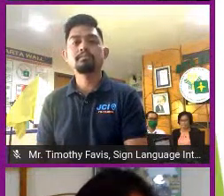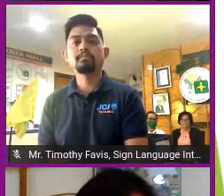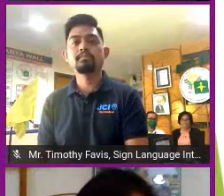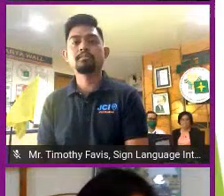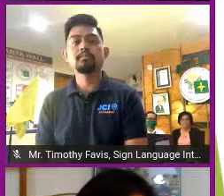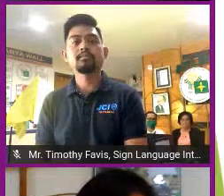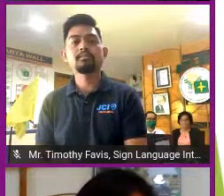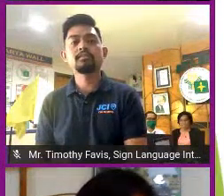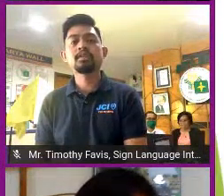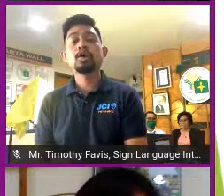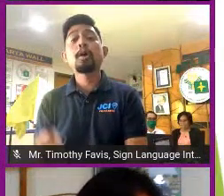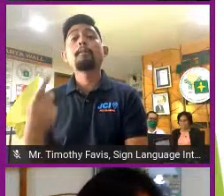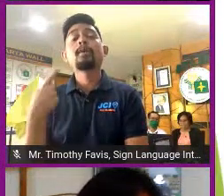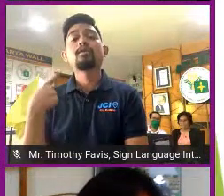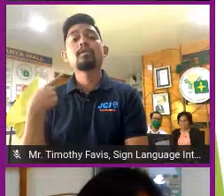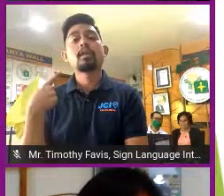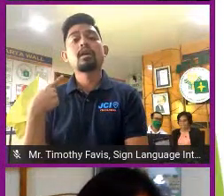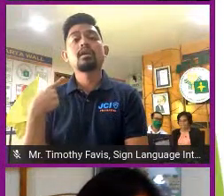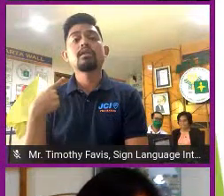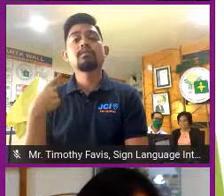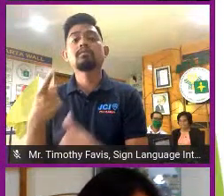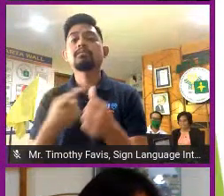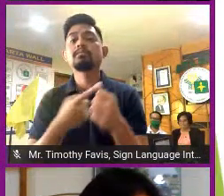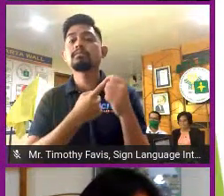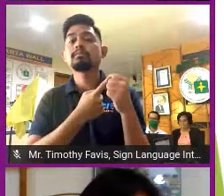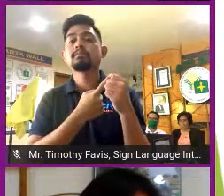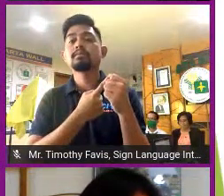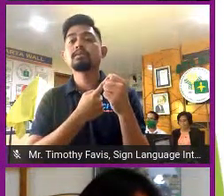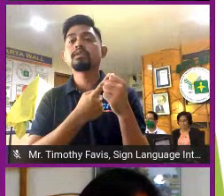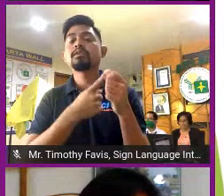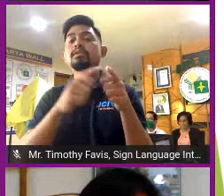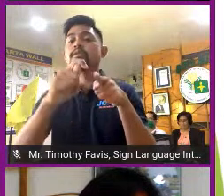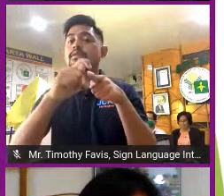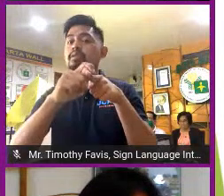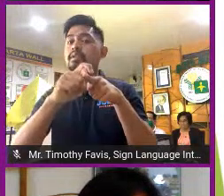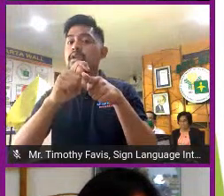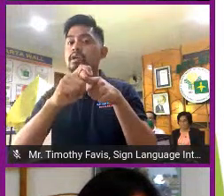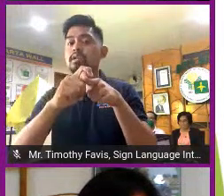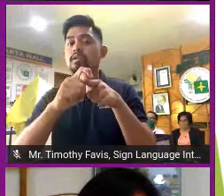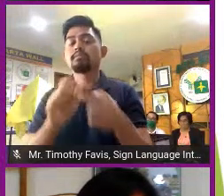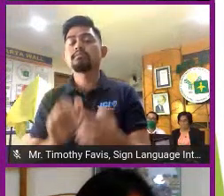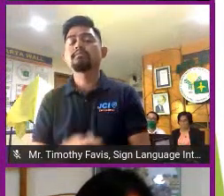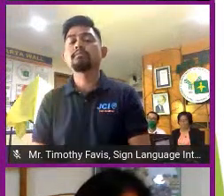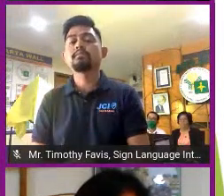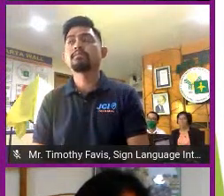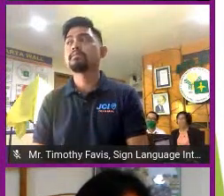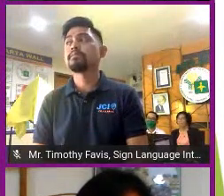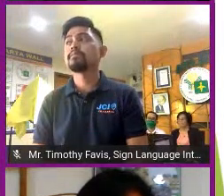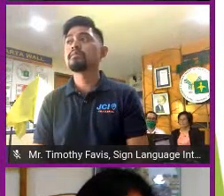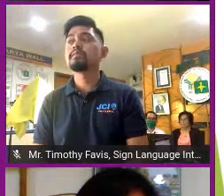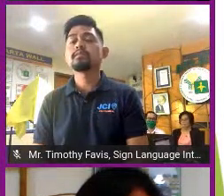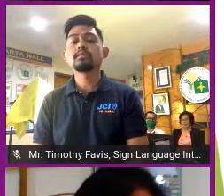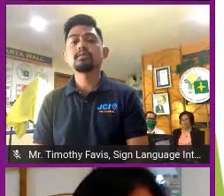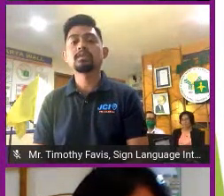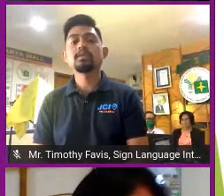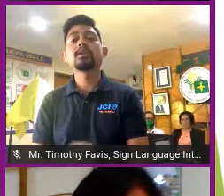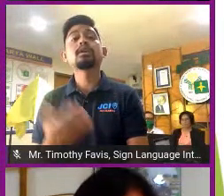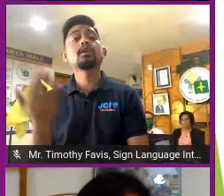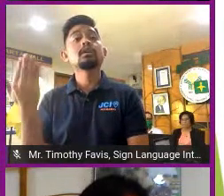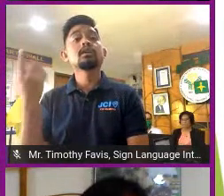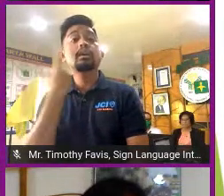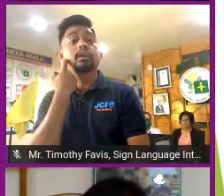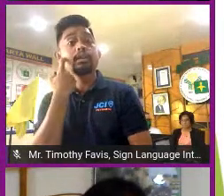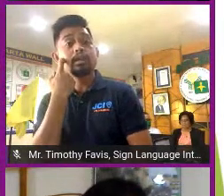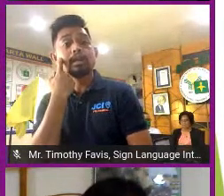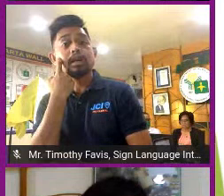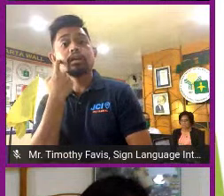ang mga nagkakailang naging training guide po natin dito sa pagsasanay na ito. So, nabanggit ko po kanina na